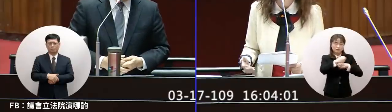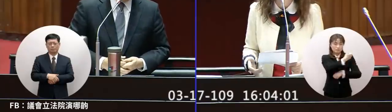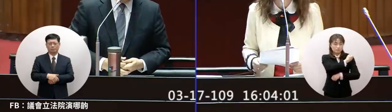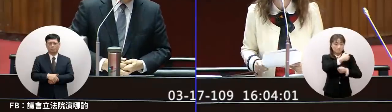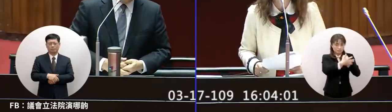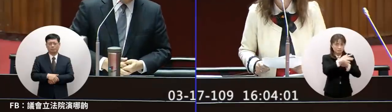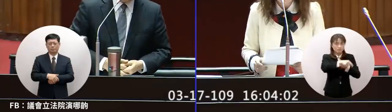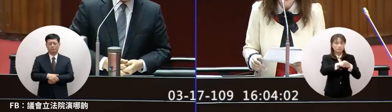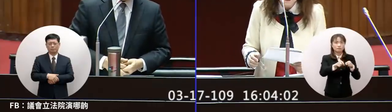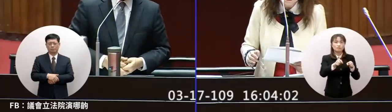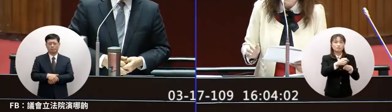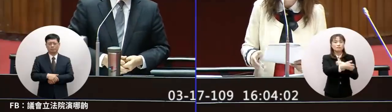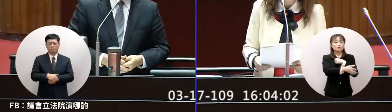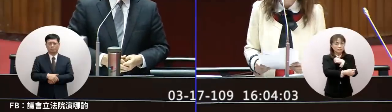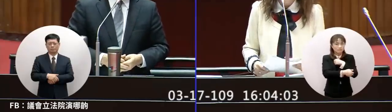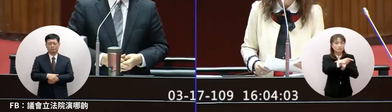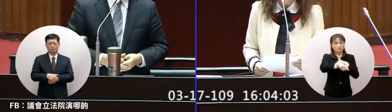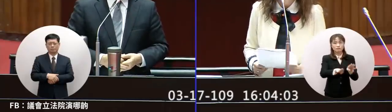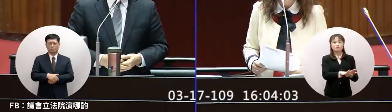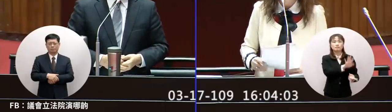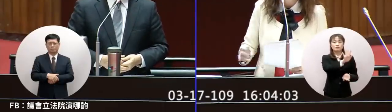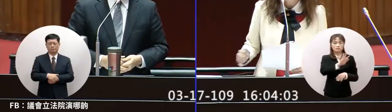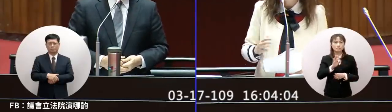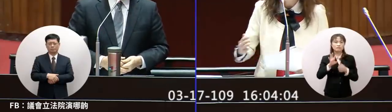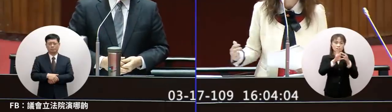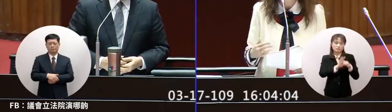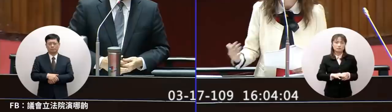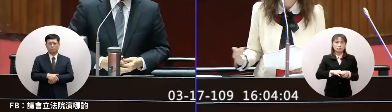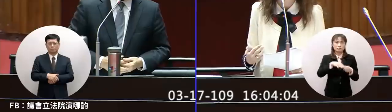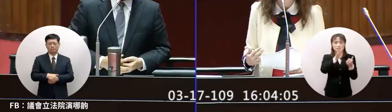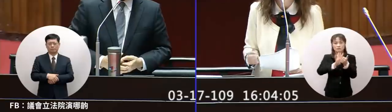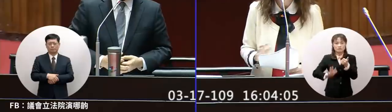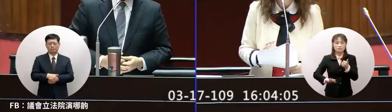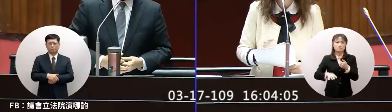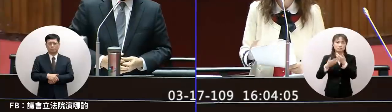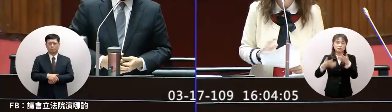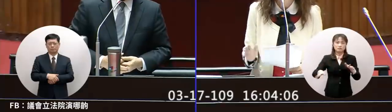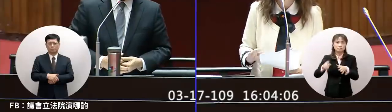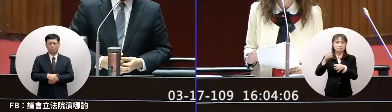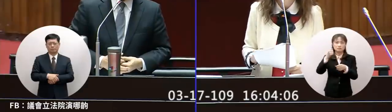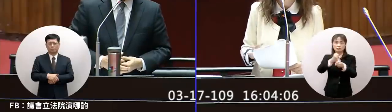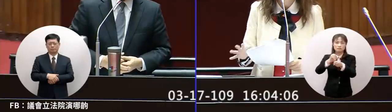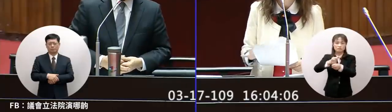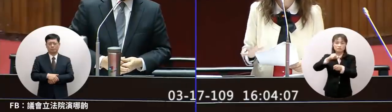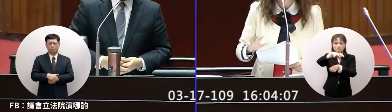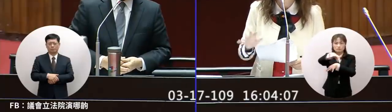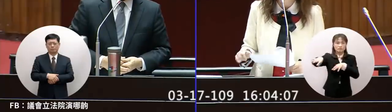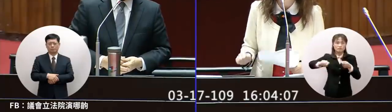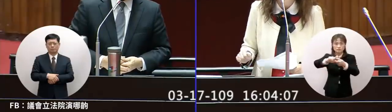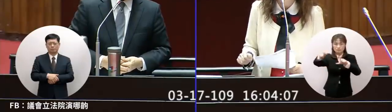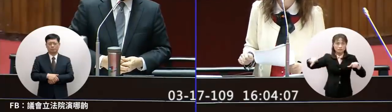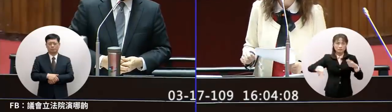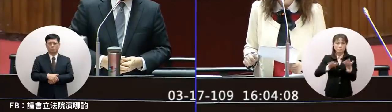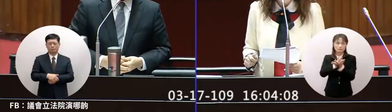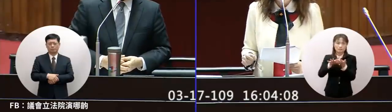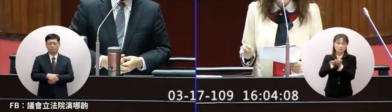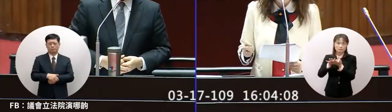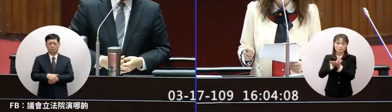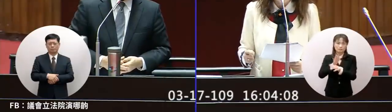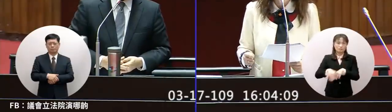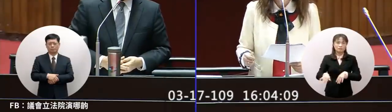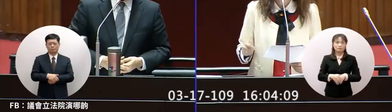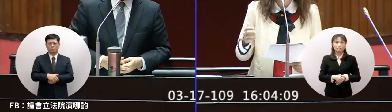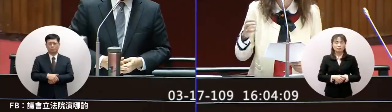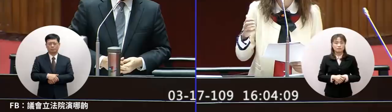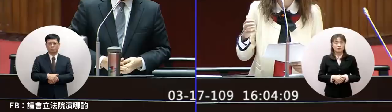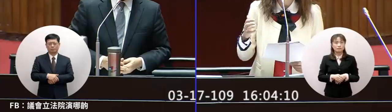简单讲是安尼，啊，所以造成其实伫这个真侪工作现场有无同款的诶这个混乱。你想